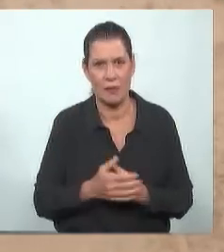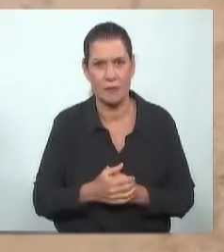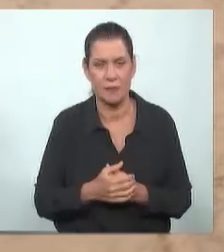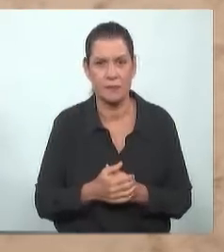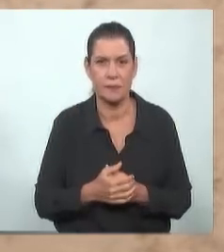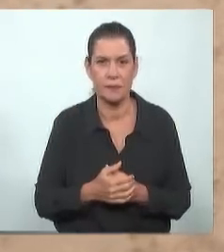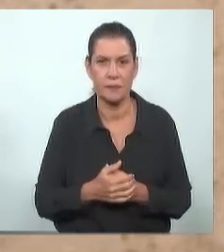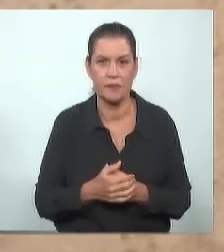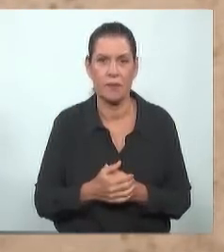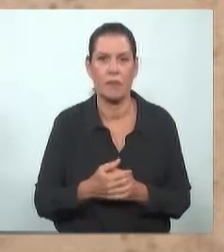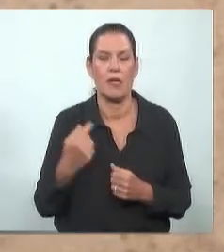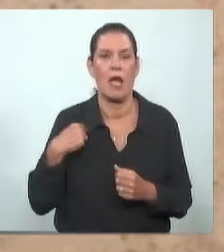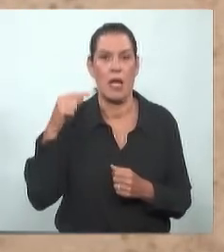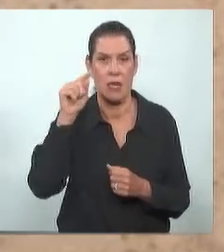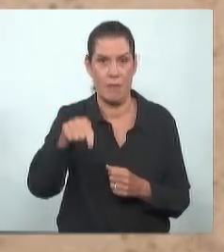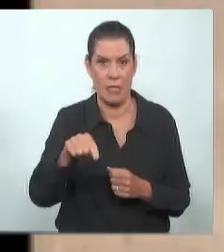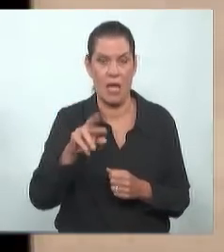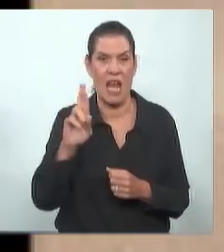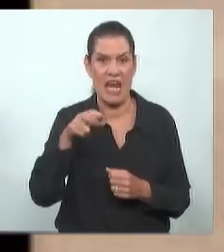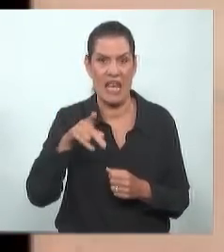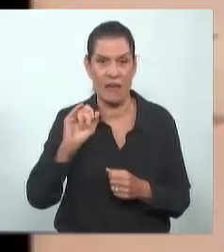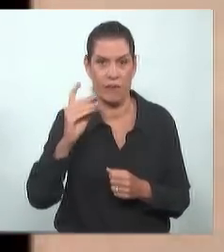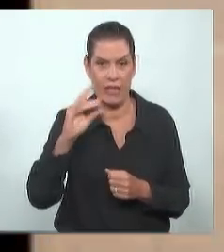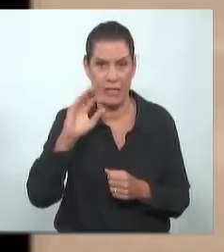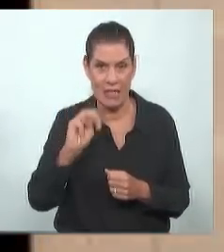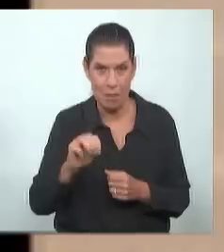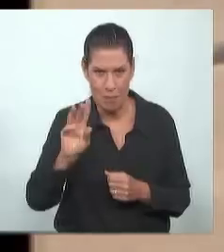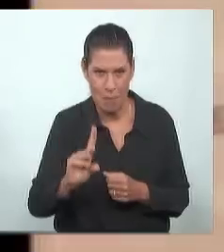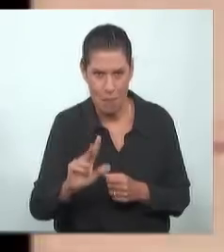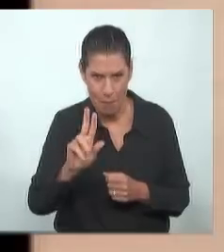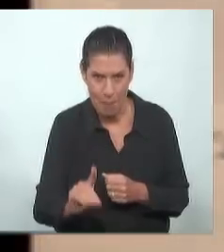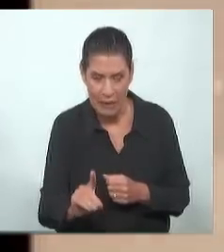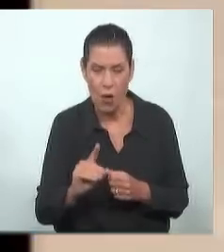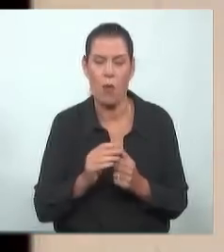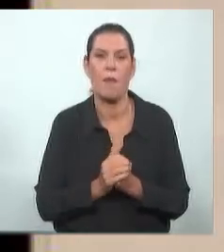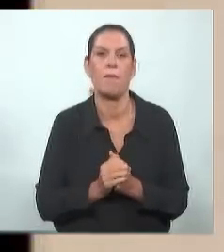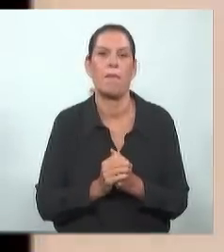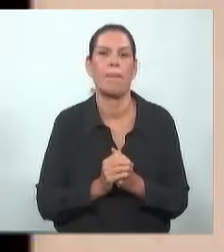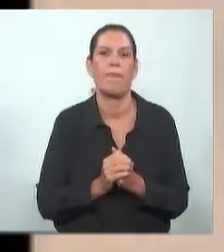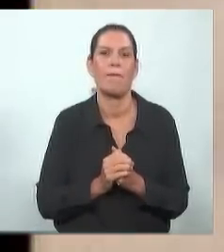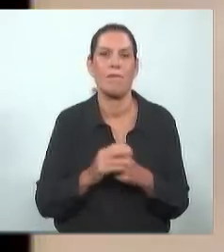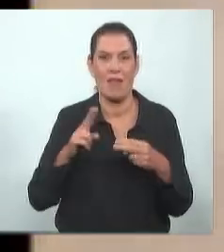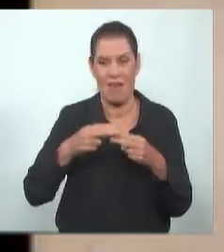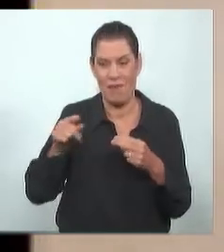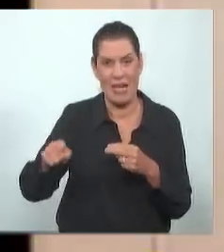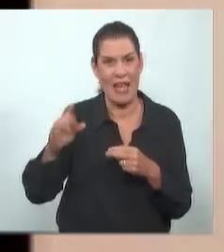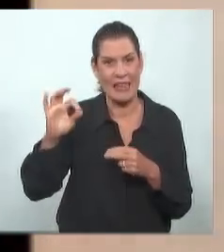אותי. מגיע לרפידים, בגודל של אריק לוקח אותי לטסה, וליד טסה אני